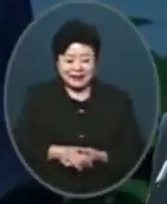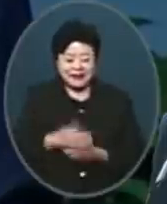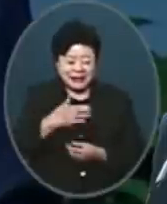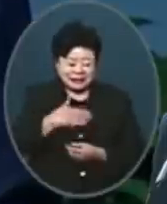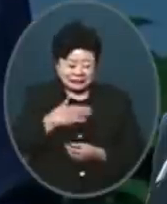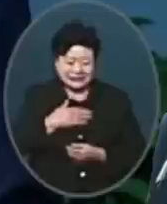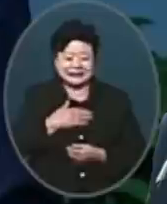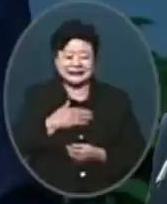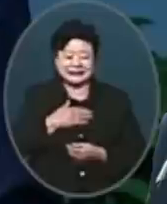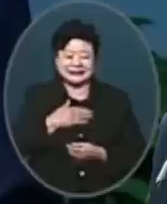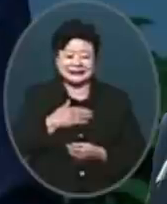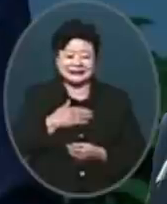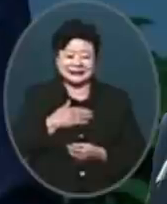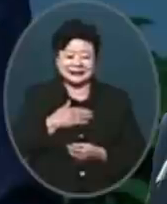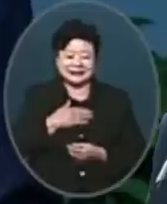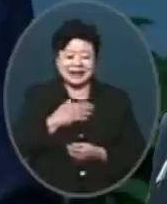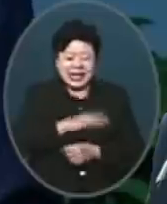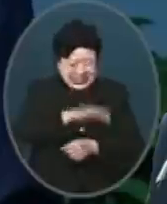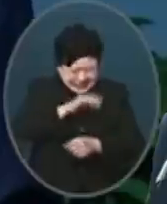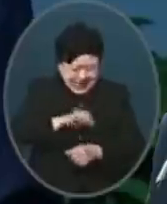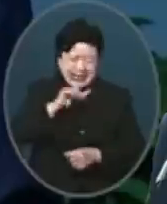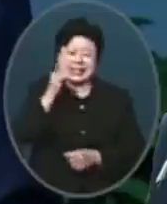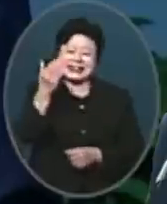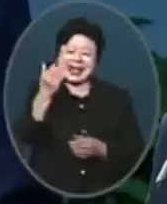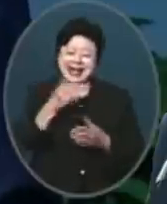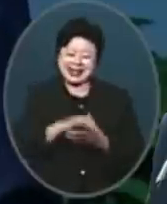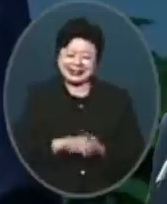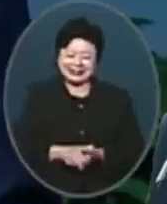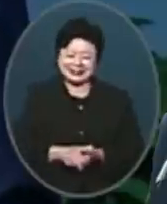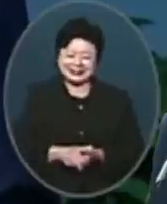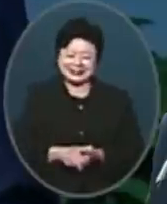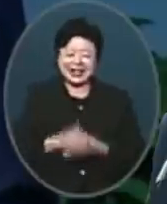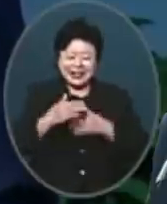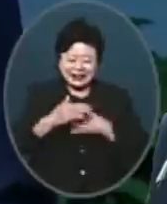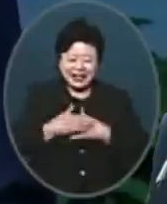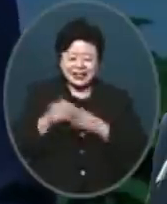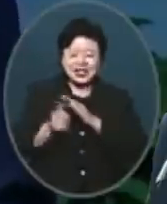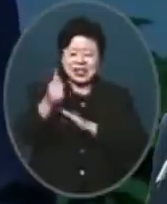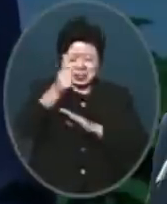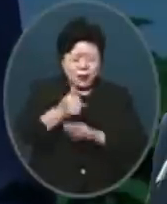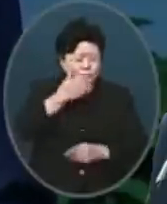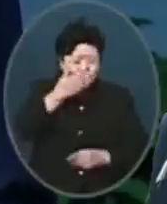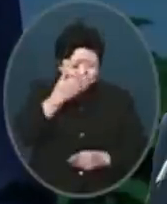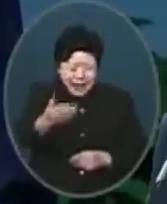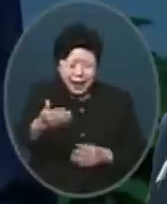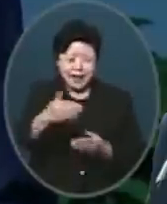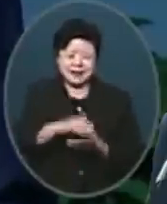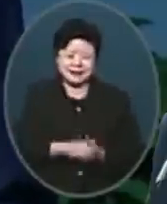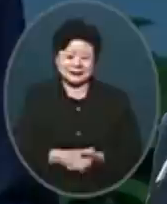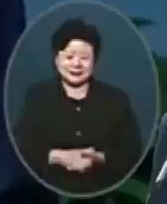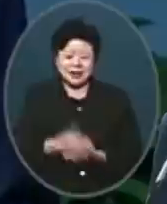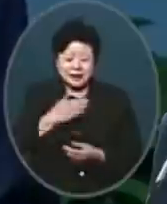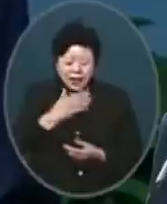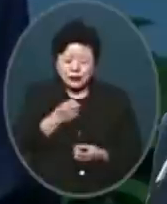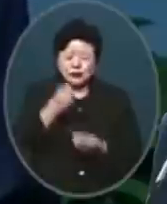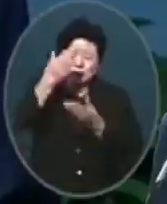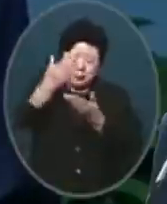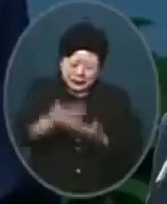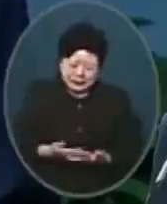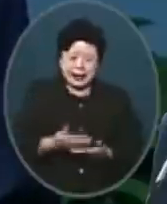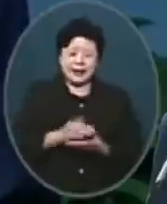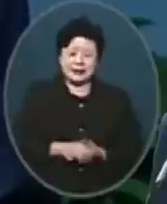나는 잘 된다. 나는 성공한다. 나는